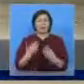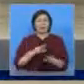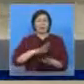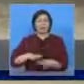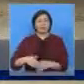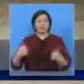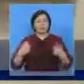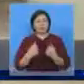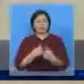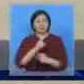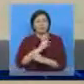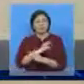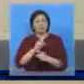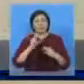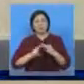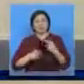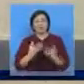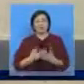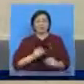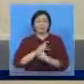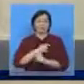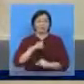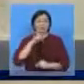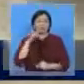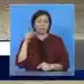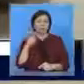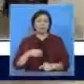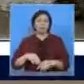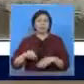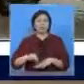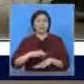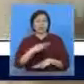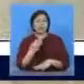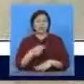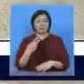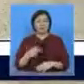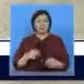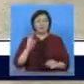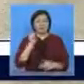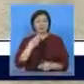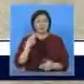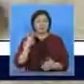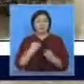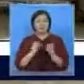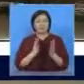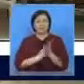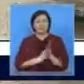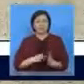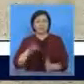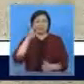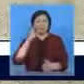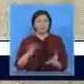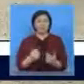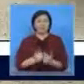произошло ДТП со смертельным исходом. Погибла молодая семейная пара. Виновник ДТП – 19-летний парень,